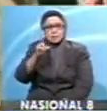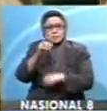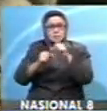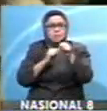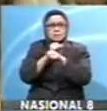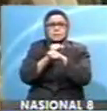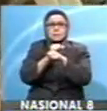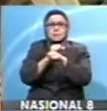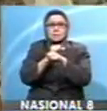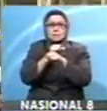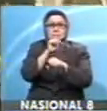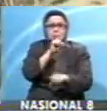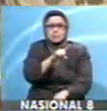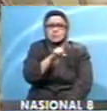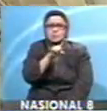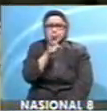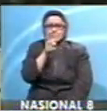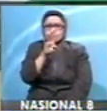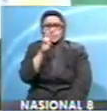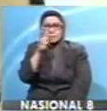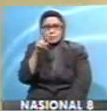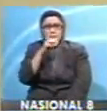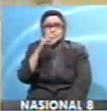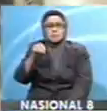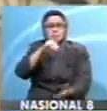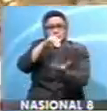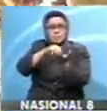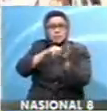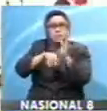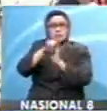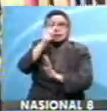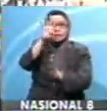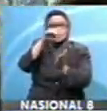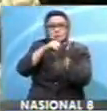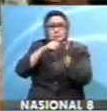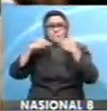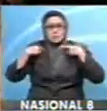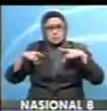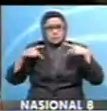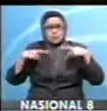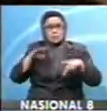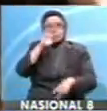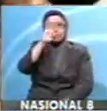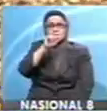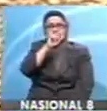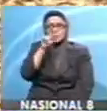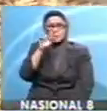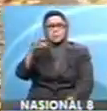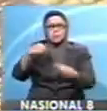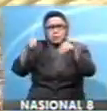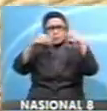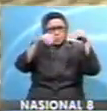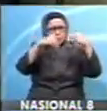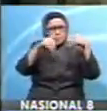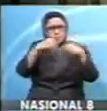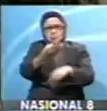bazar ini menempatkan lebih 4000 kedai bazar ini menjual pelbagai jenis barang seperti